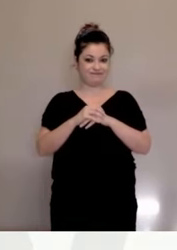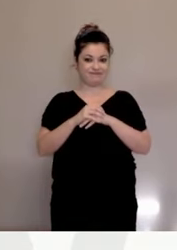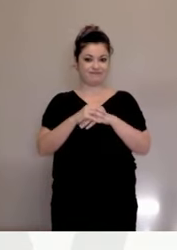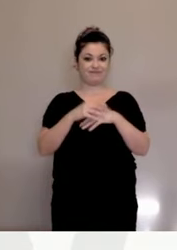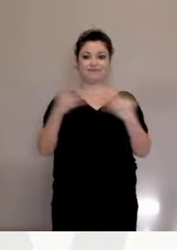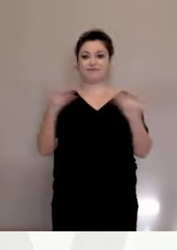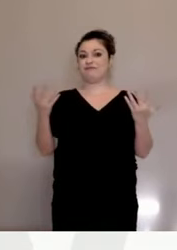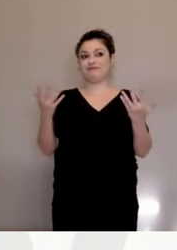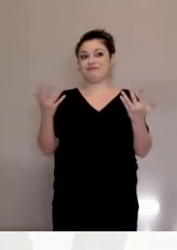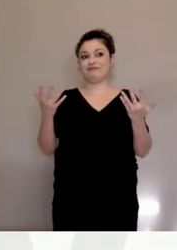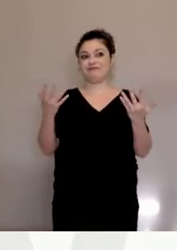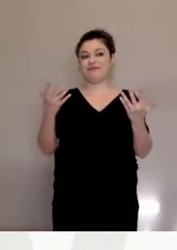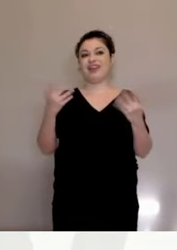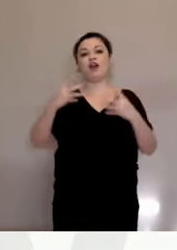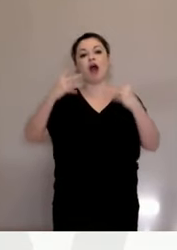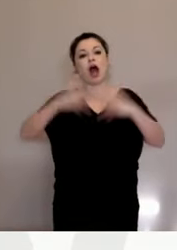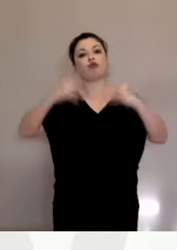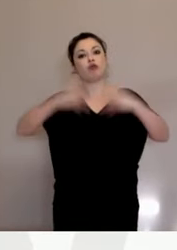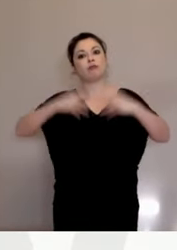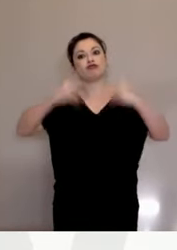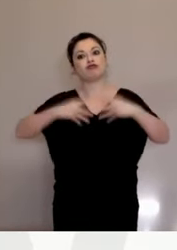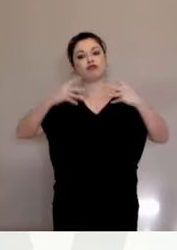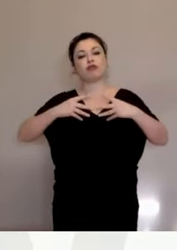Certo, l'automazione